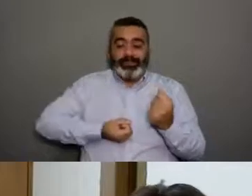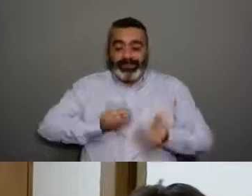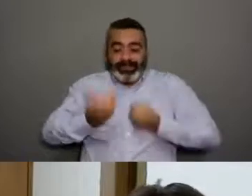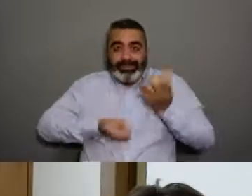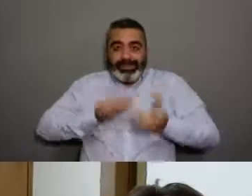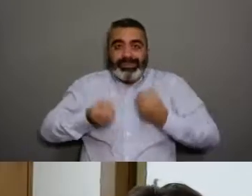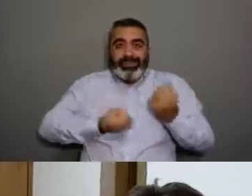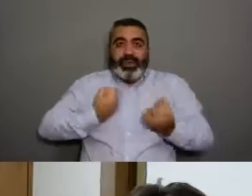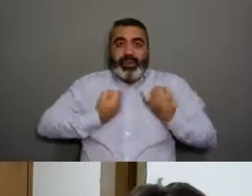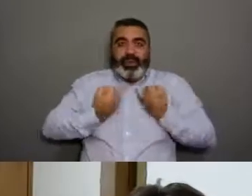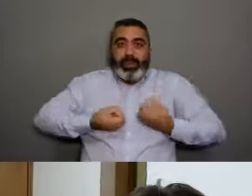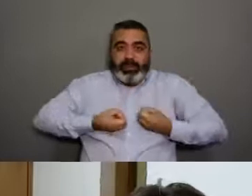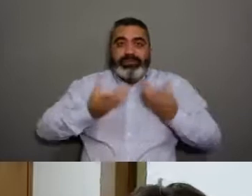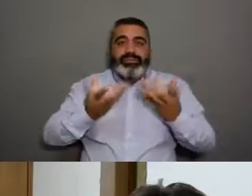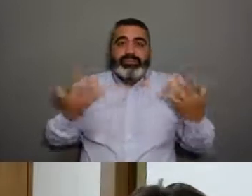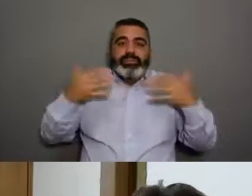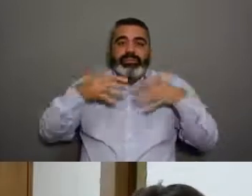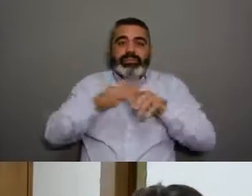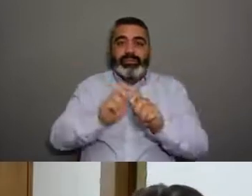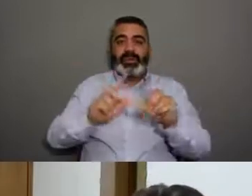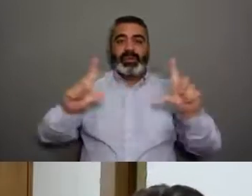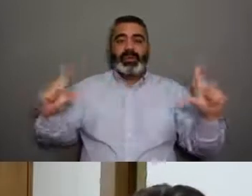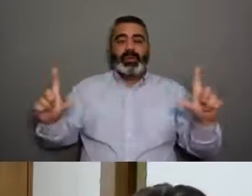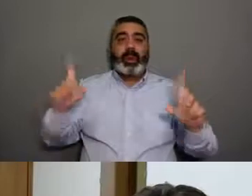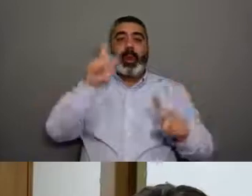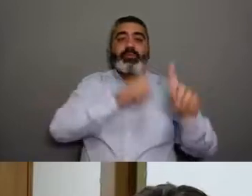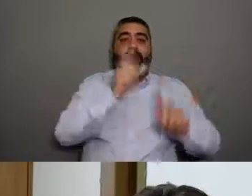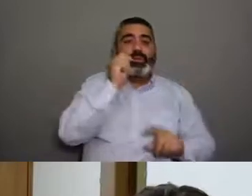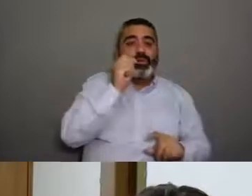και συνιστούν το ποιος, πια, ποιο είμαι.